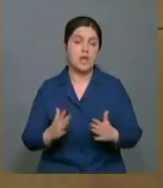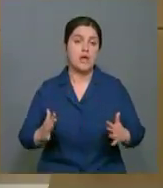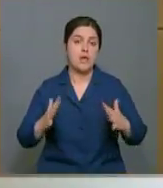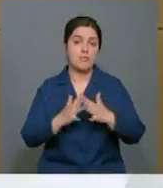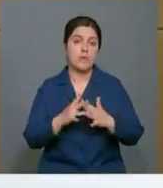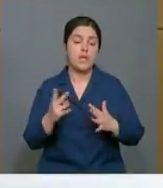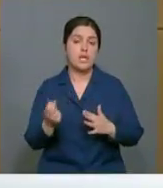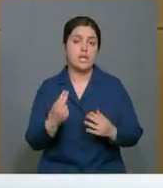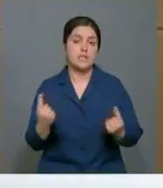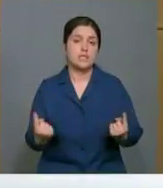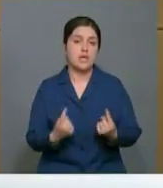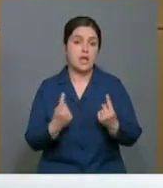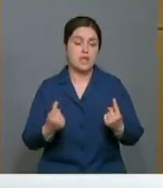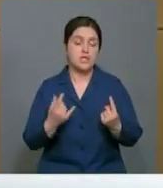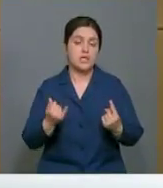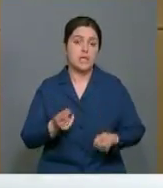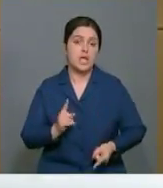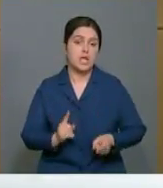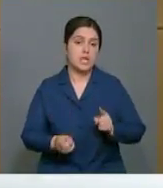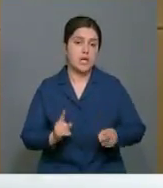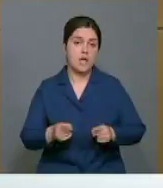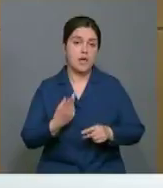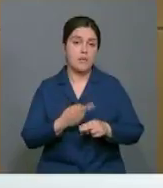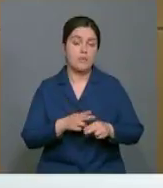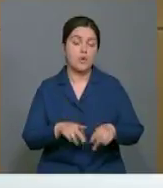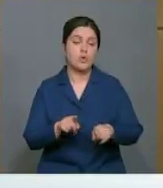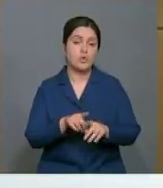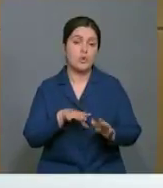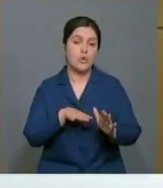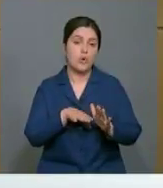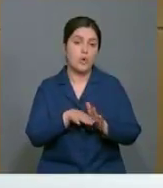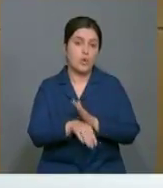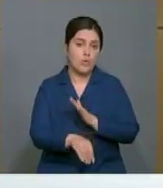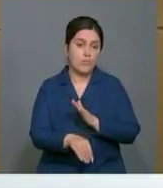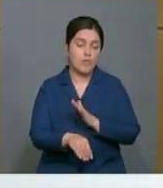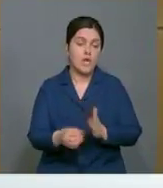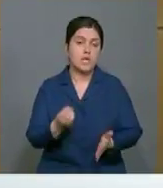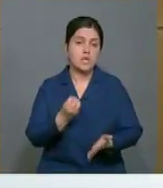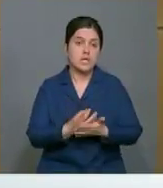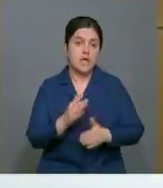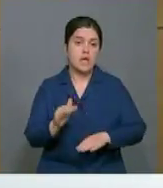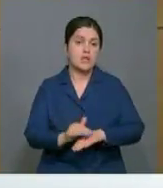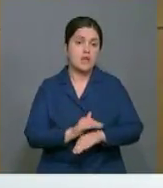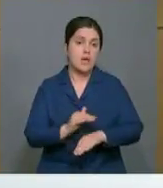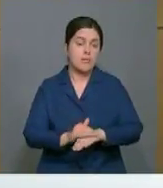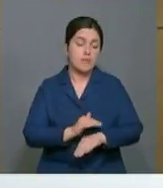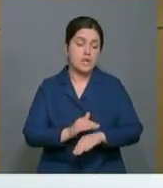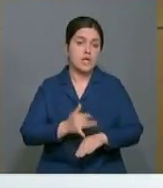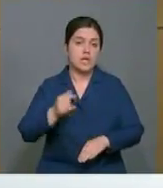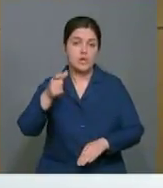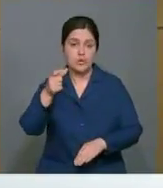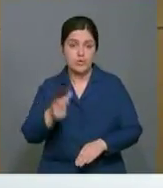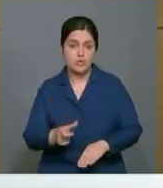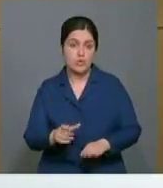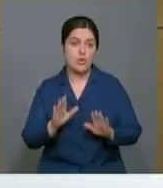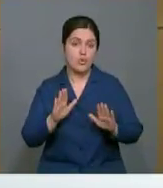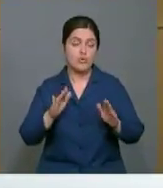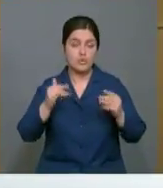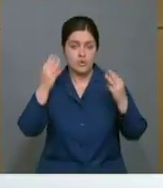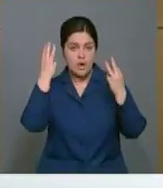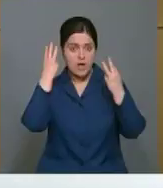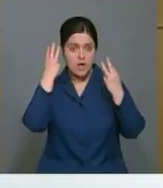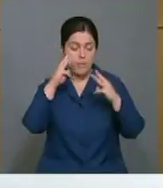традиций и современной реальности. Также должны учитываться такие ценности, как доброта и человечность. Лишь создав новую модель в